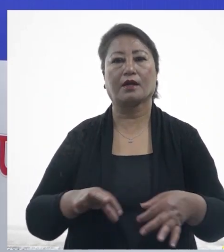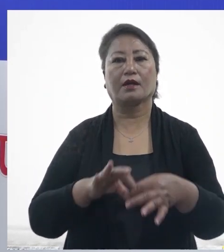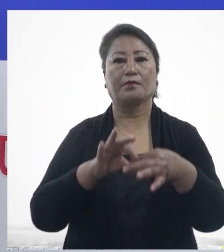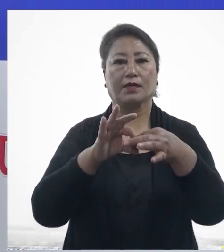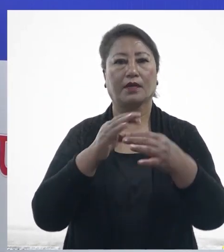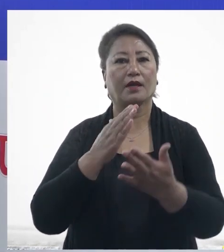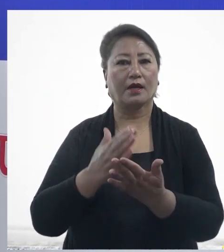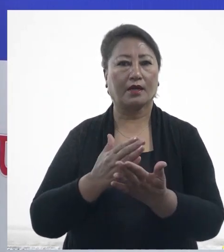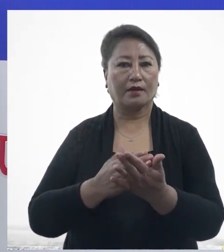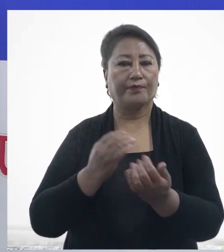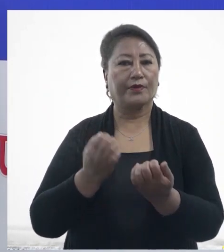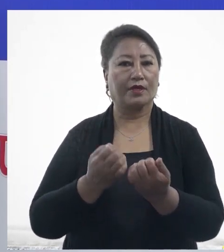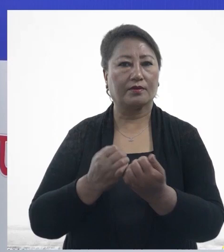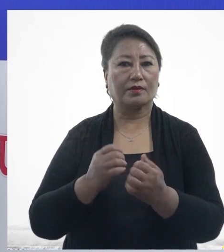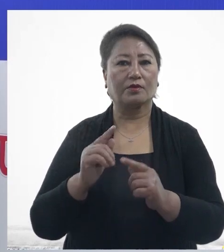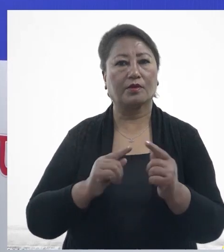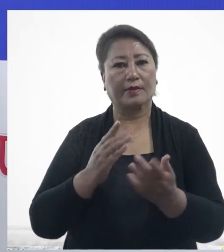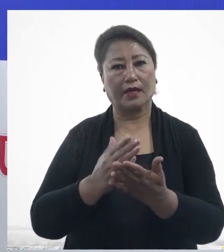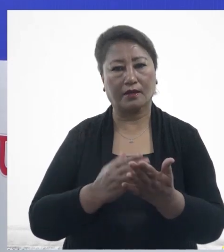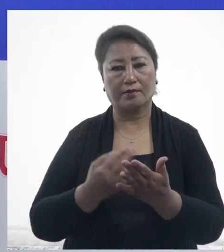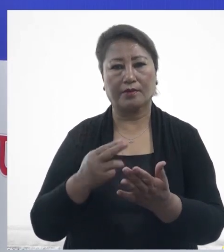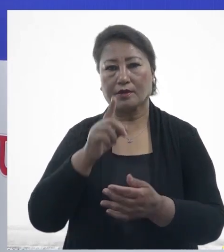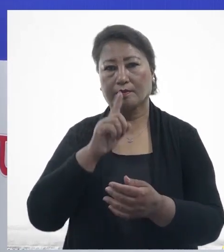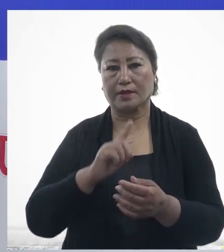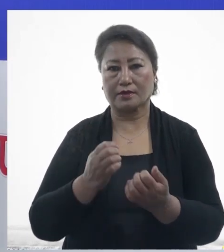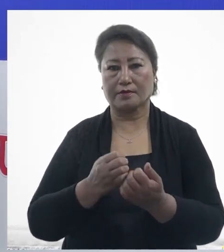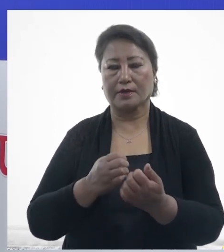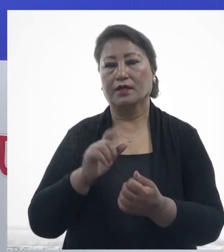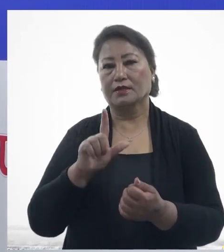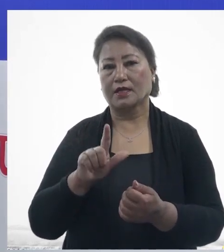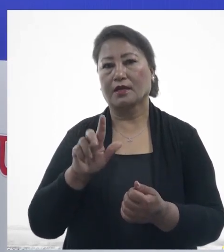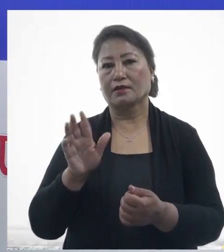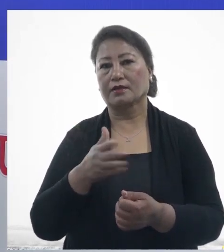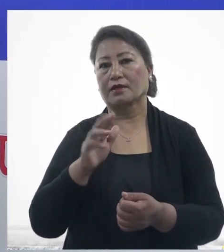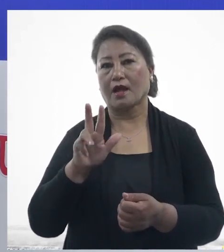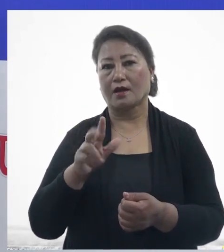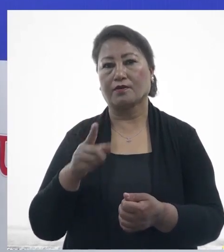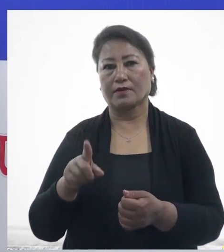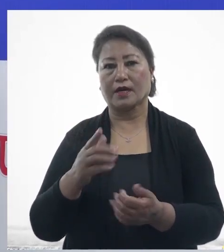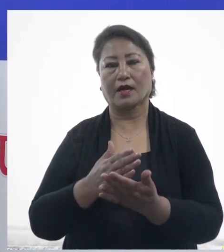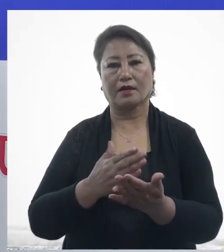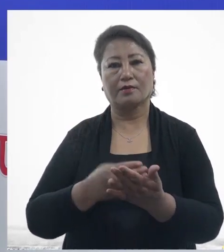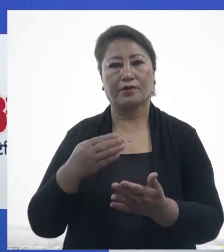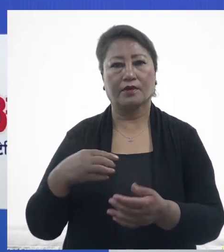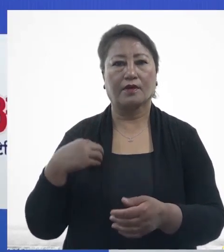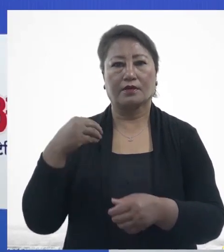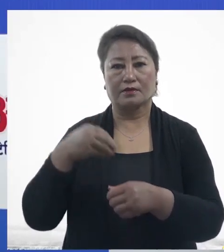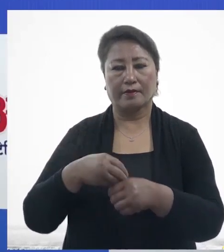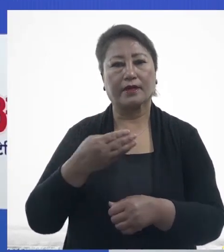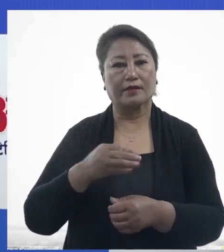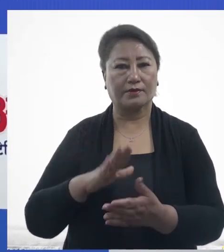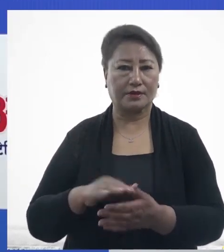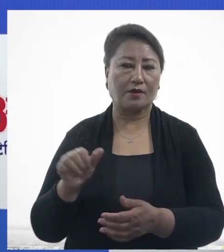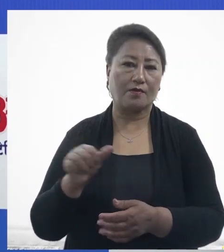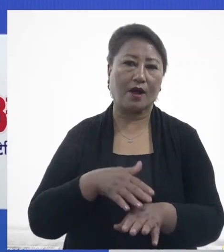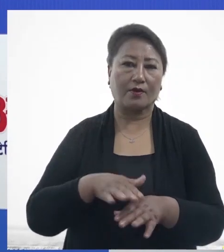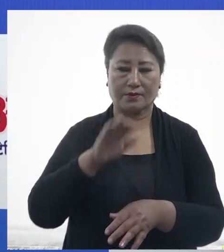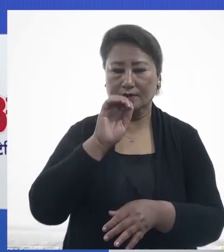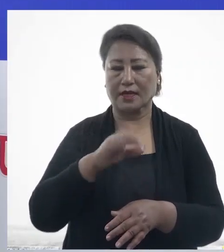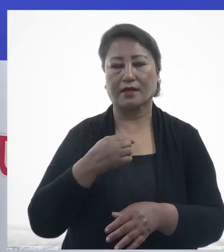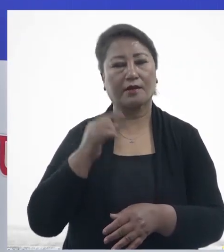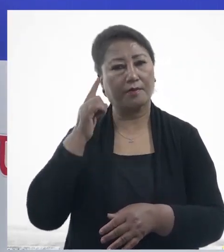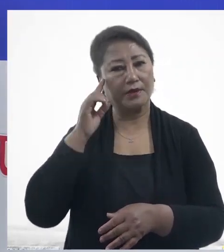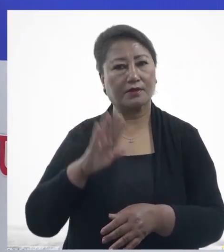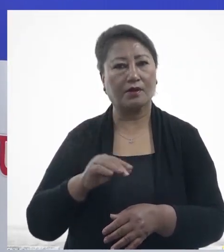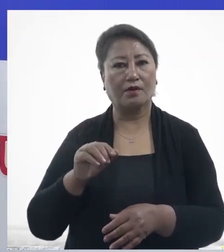गर्दा हामीले जति नै इभेन्टहरू गर्छौँ हाम्रो वार्षिकमा 7-8 हाम्रो इभेन्ट नै हुन्छ प्रत्येक इभेन्टमा उहाँहरूको सहभागिता चाहिँ हुन्छ सो उहाँहरूको जानकारीमा हामी छौँ सो